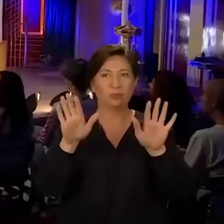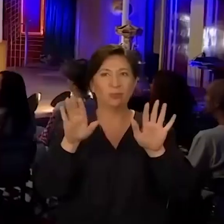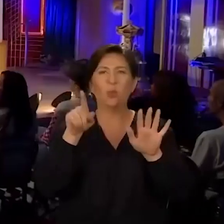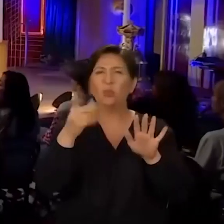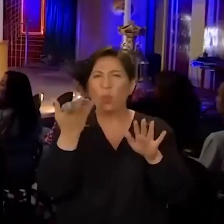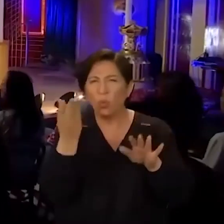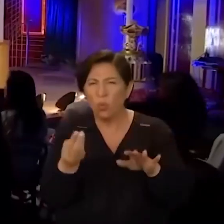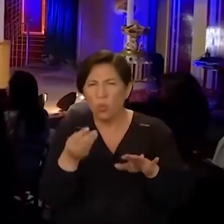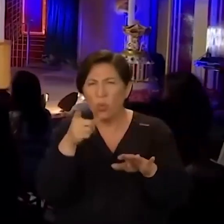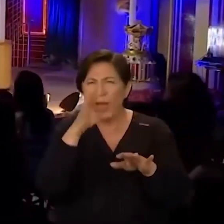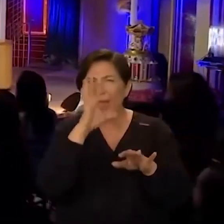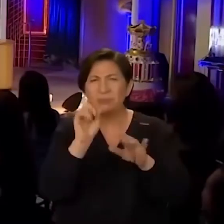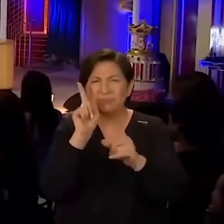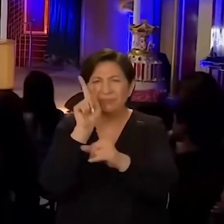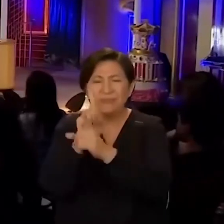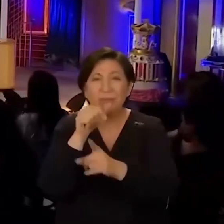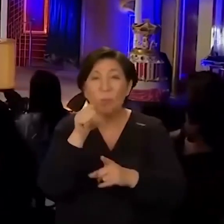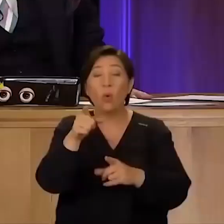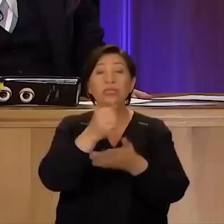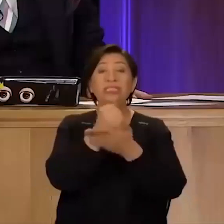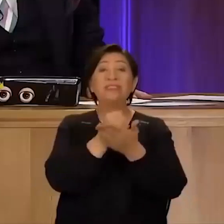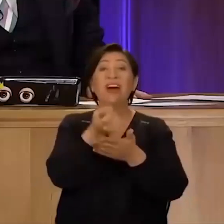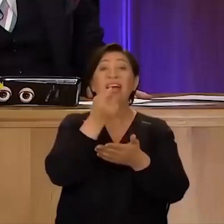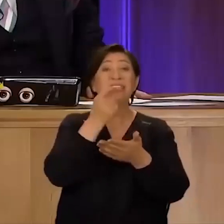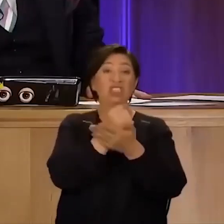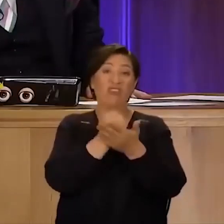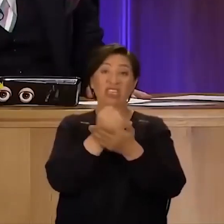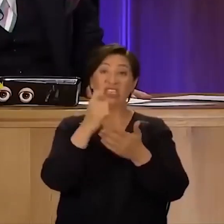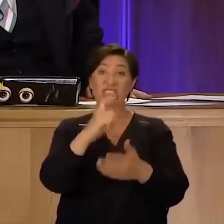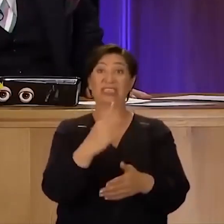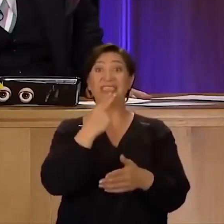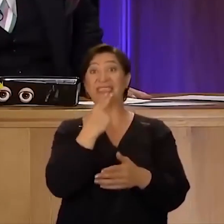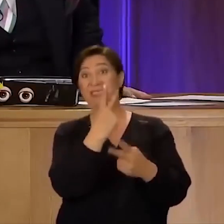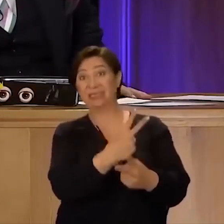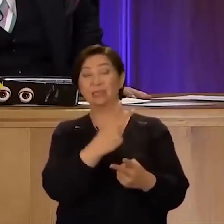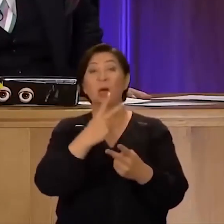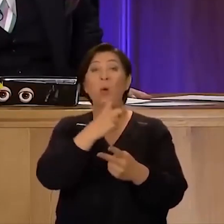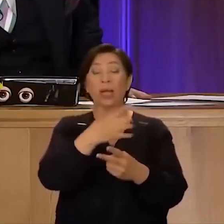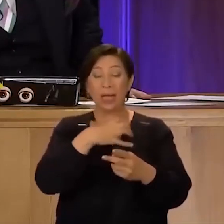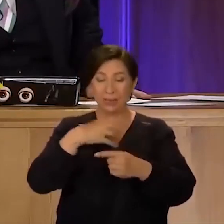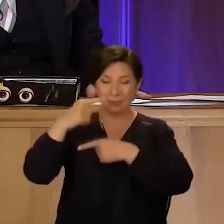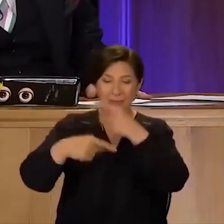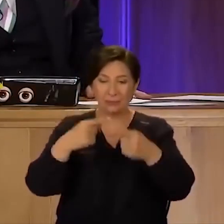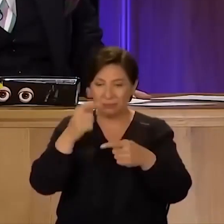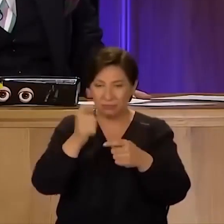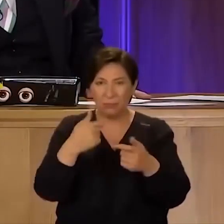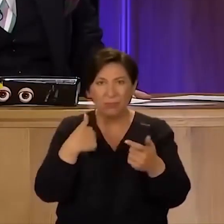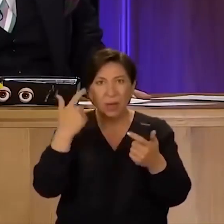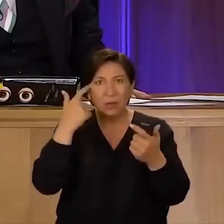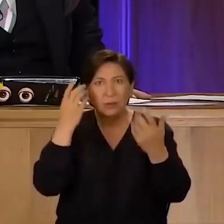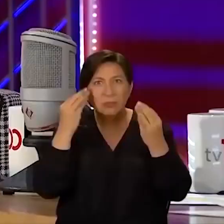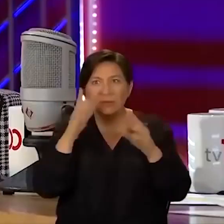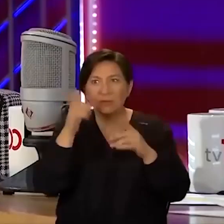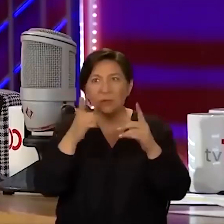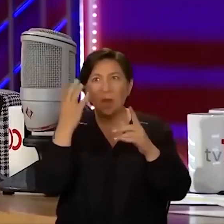Doktor orada ne oluyor kim sana yaklaşan işte şifacı kız orada kendi ritüelinde bir şey feda Benim